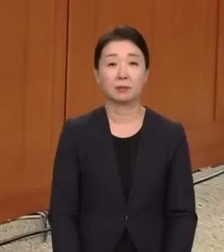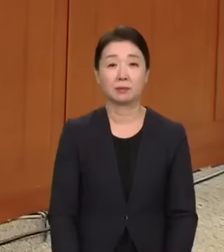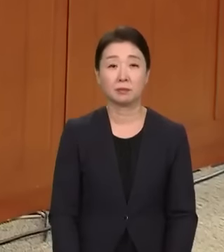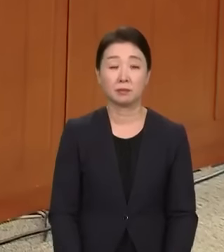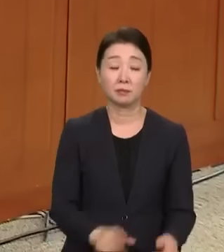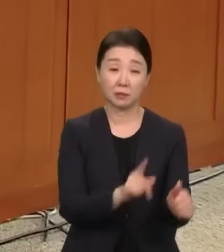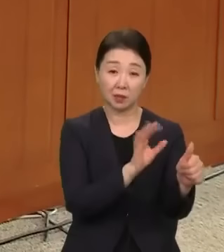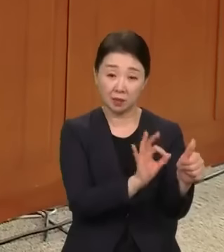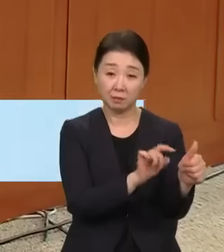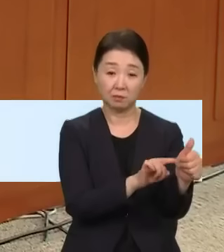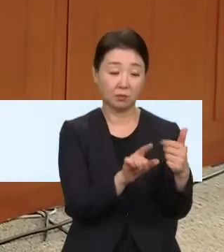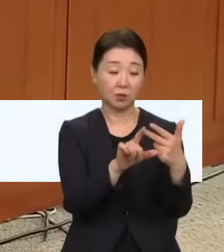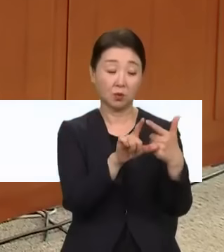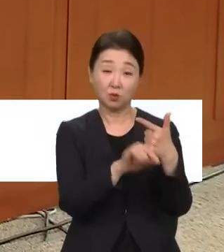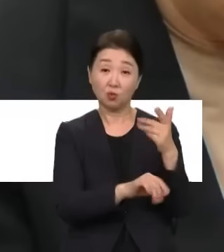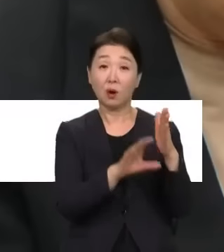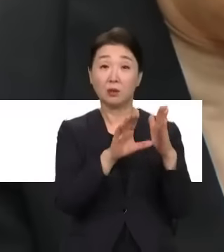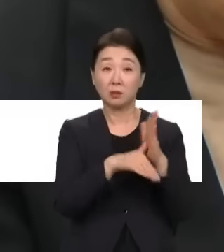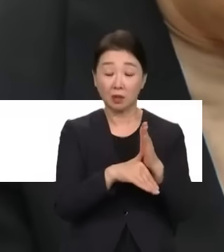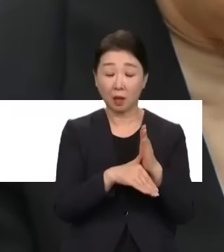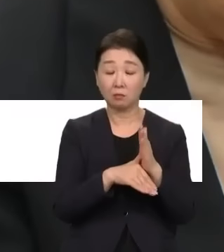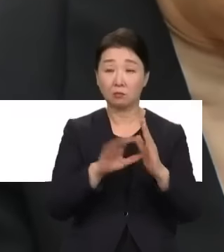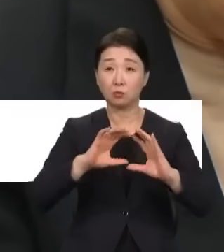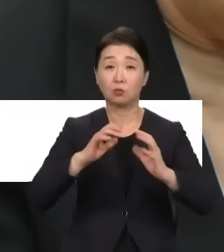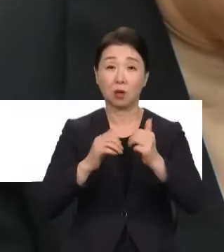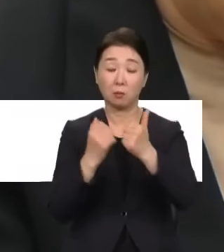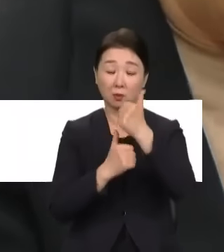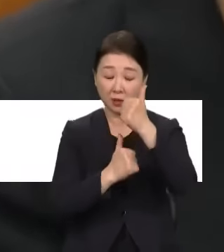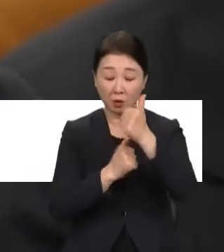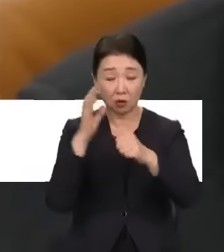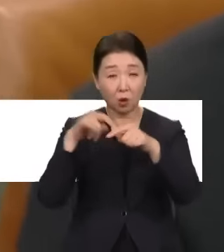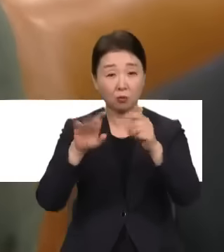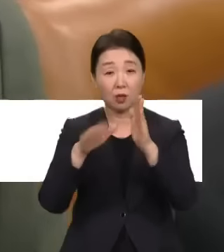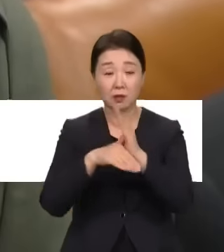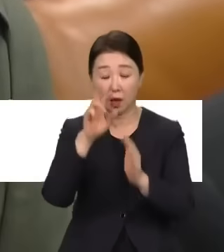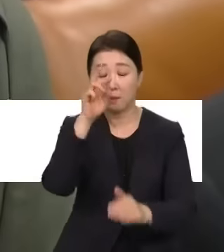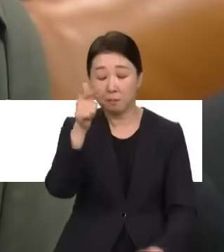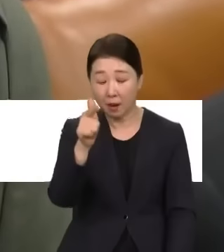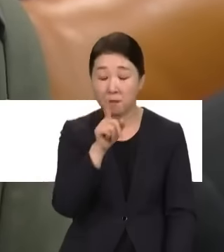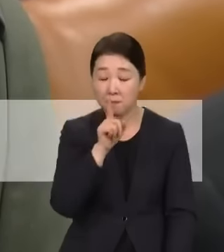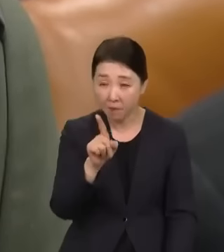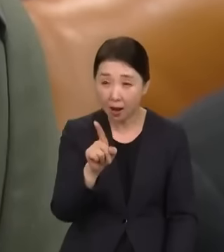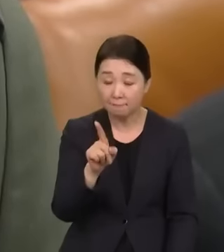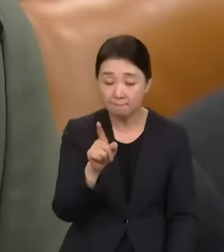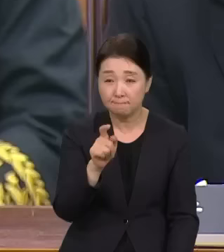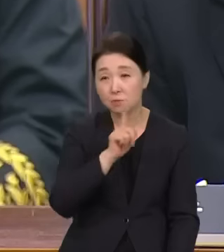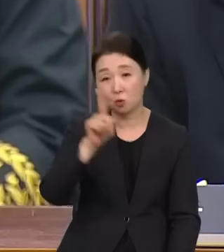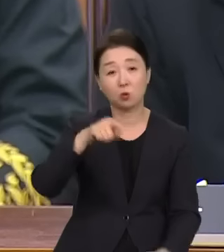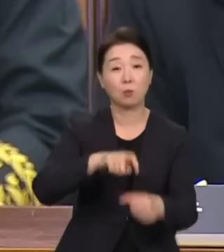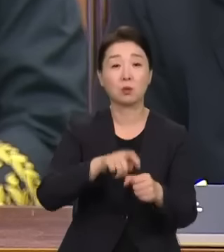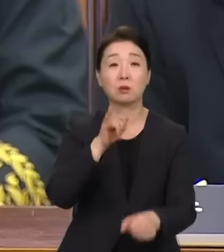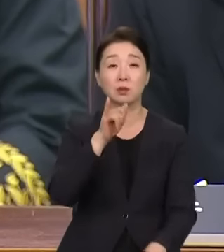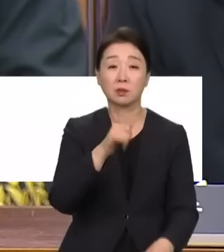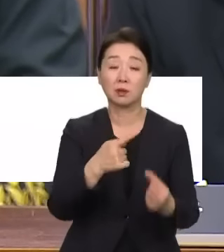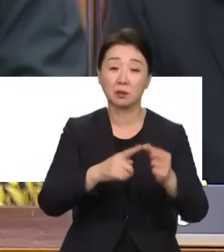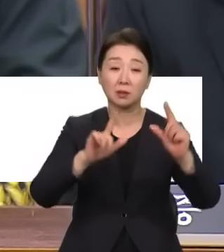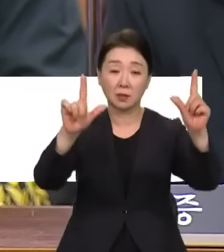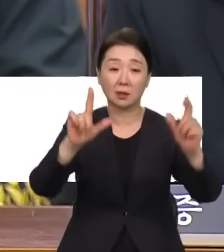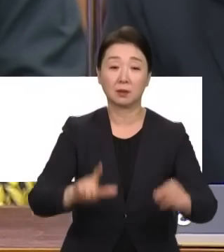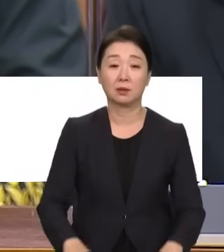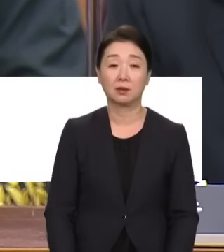전 사단장은 지난 6월 국회 법사위 청문회에서 나온 박 전 단장의 발언에 고소에 단초가 있다고 했습니다. 첫째